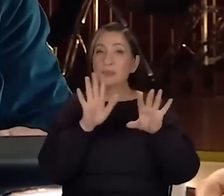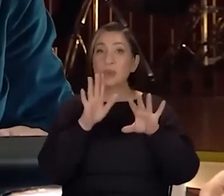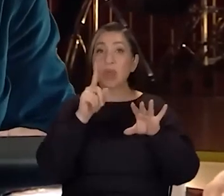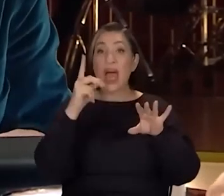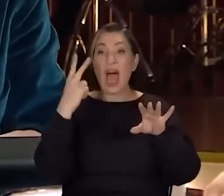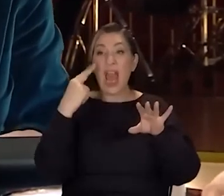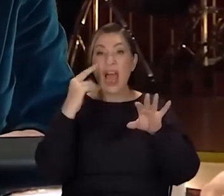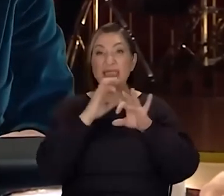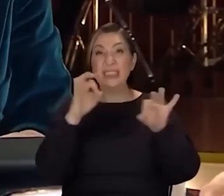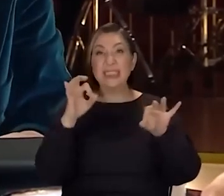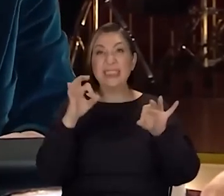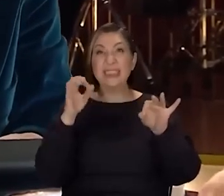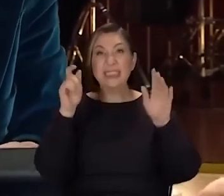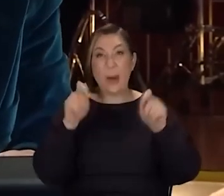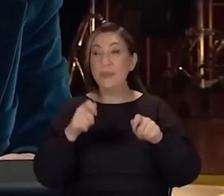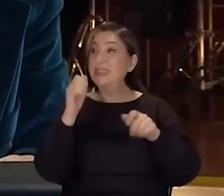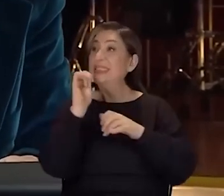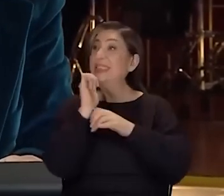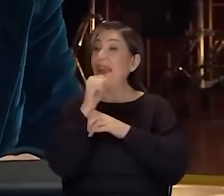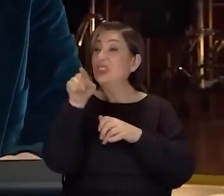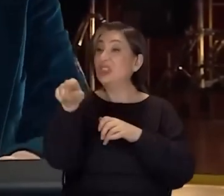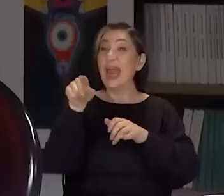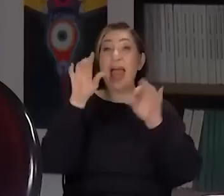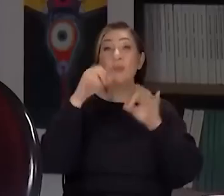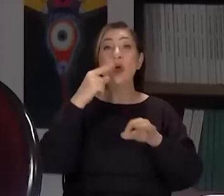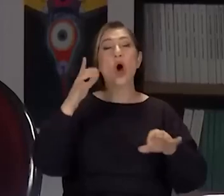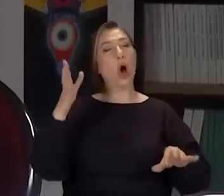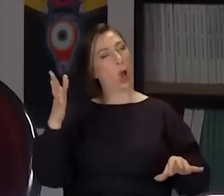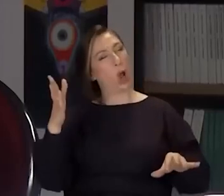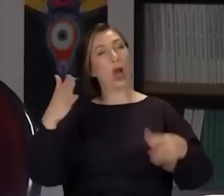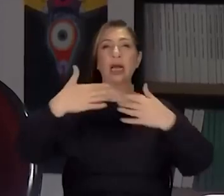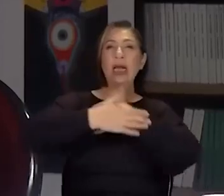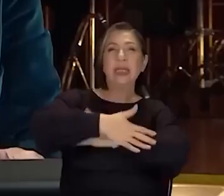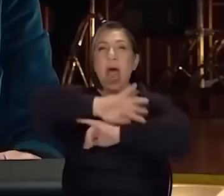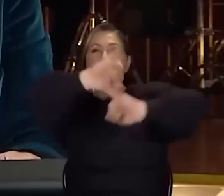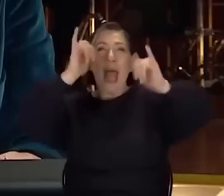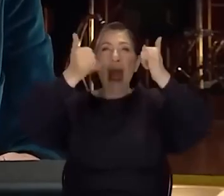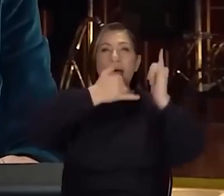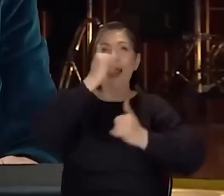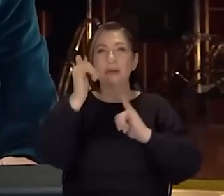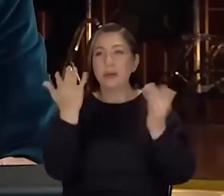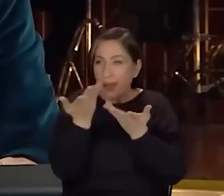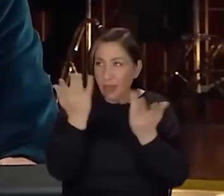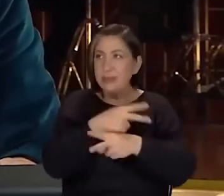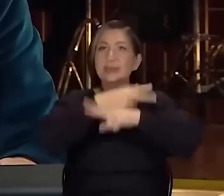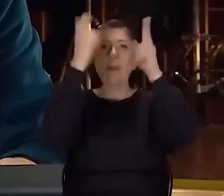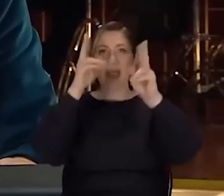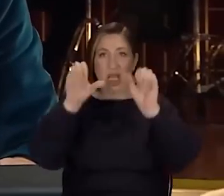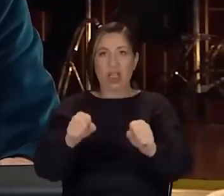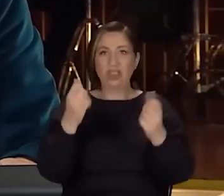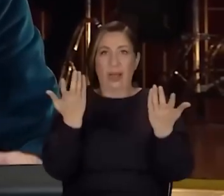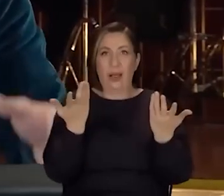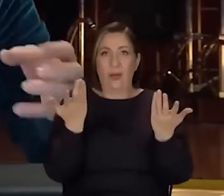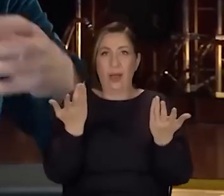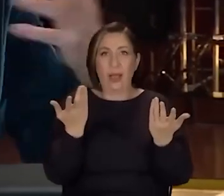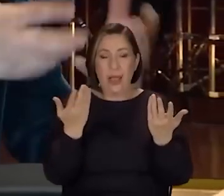için ahlaksız şeyler hep böyle sanatçılara şey diyorlar böyle. Oo gecelerde yakalandı. Nerede yakalanacak? Sabahlarda yakalanacak halimiz